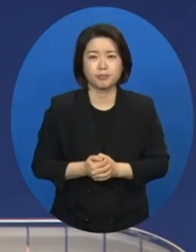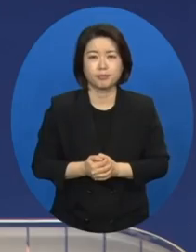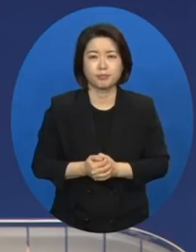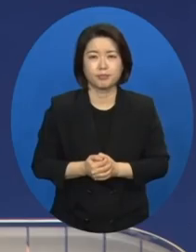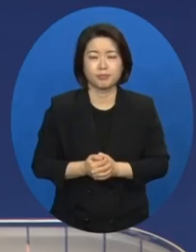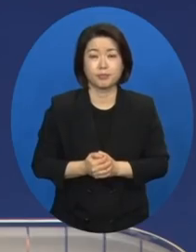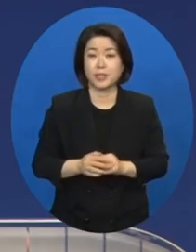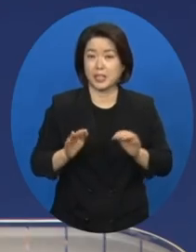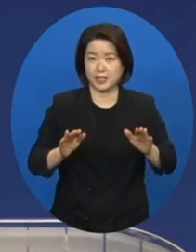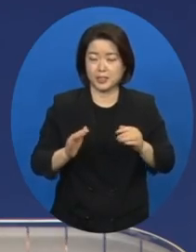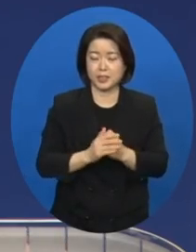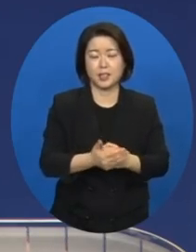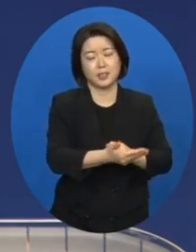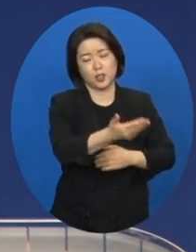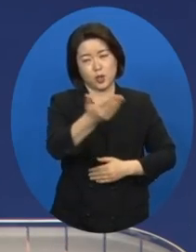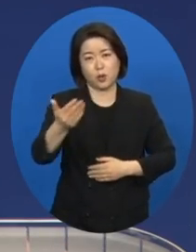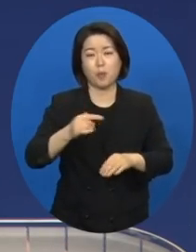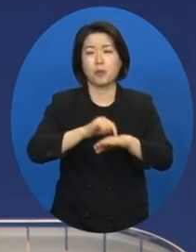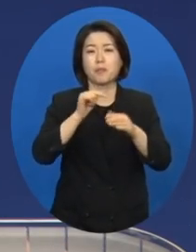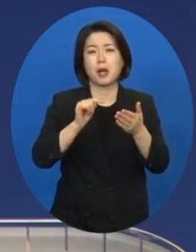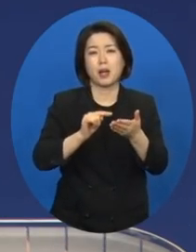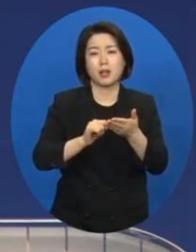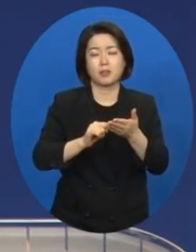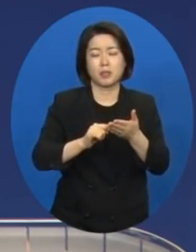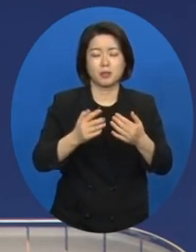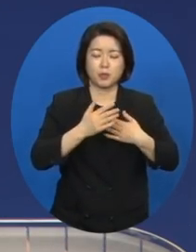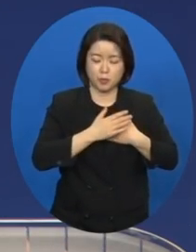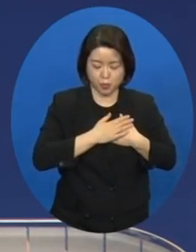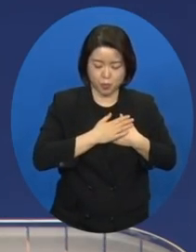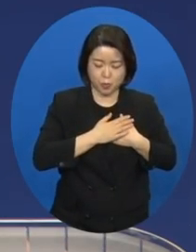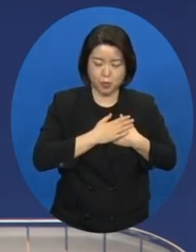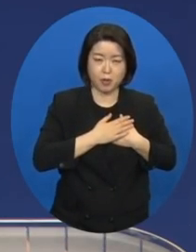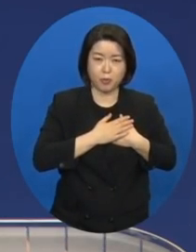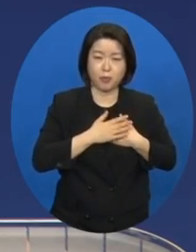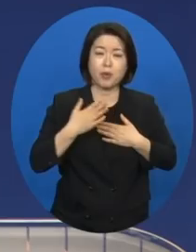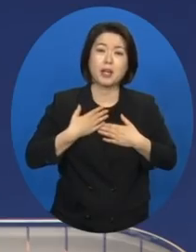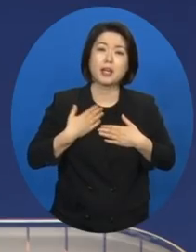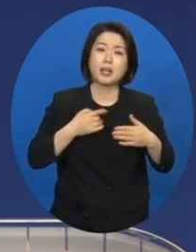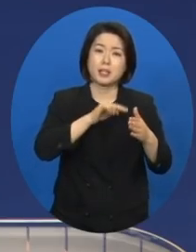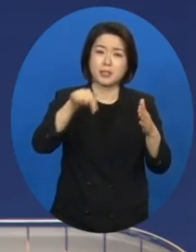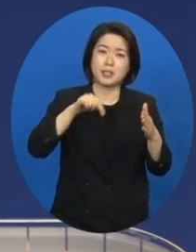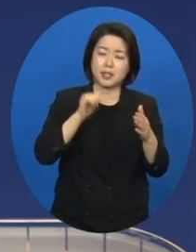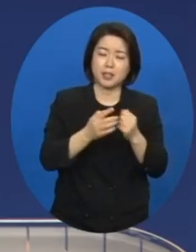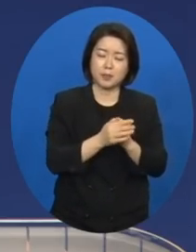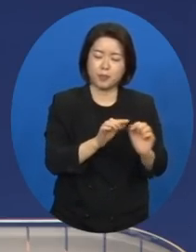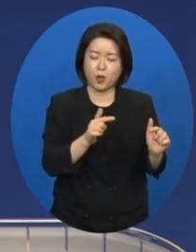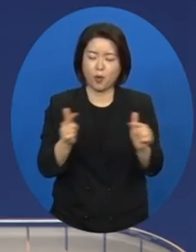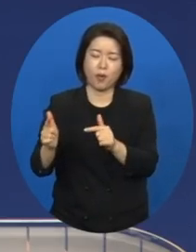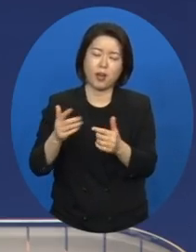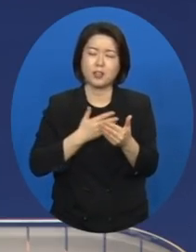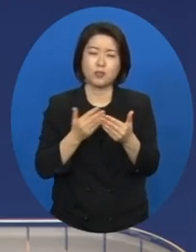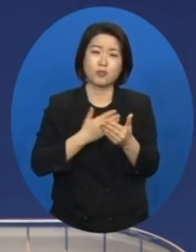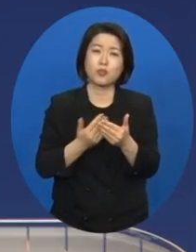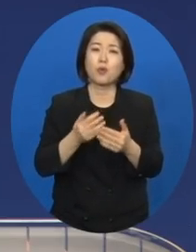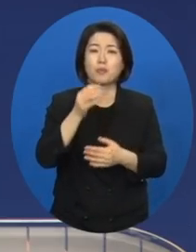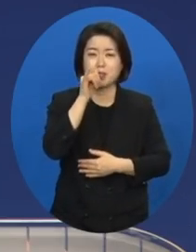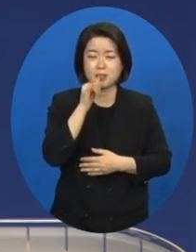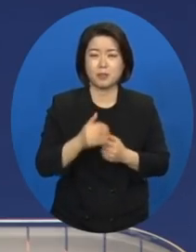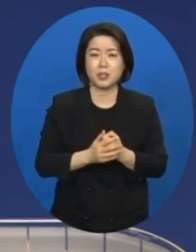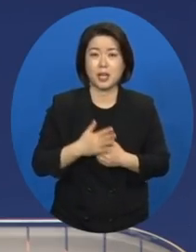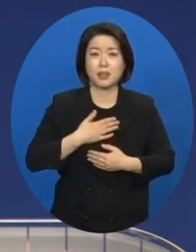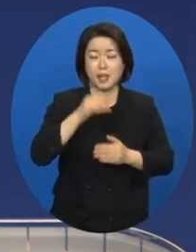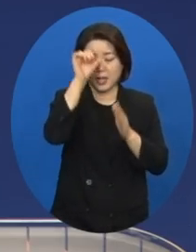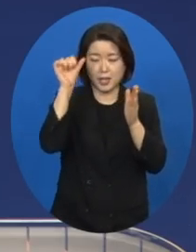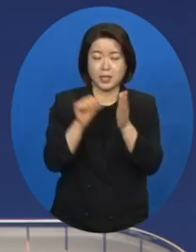이 시간에 여러분들의 마음에 손을 얹고 주님, 제 안에 이런저런 두려움이 있습니다. 내 인생에